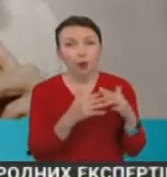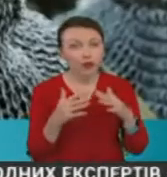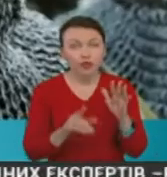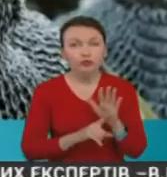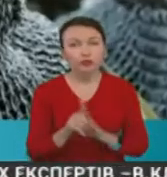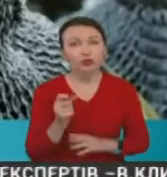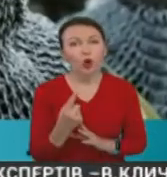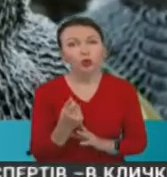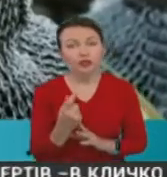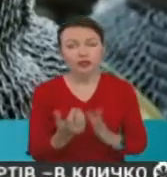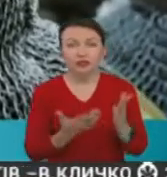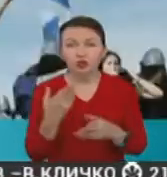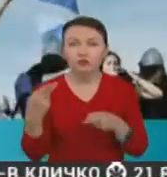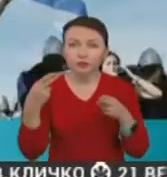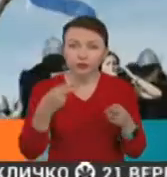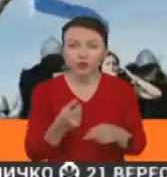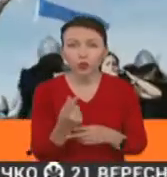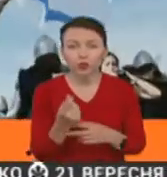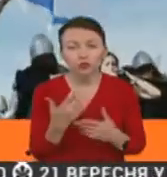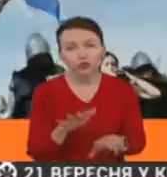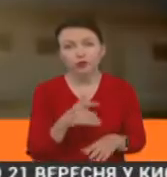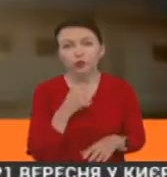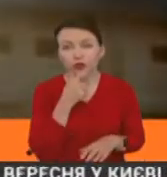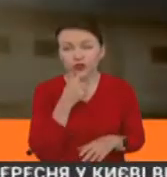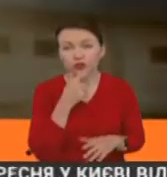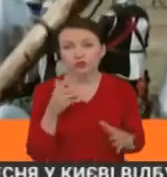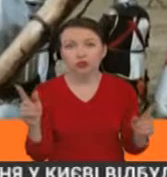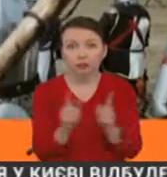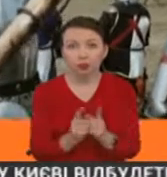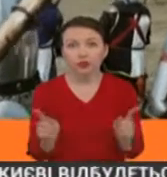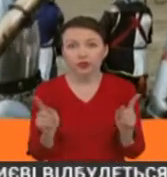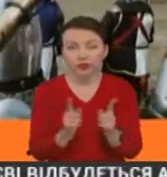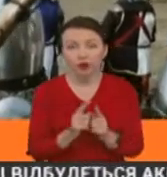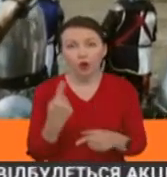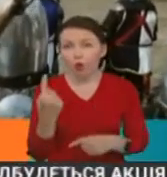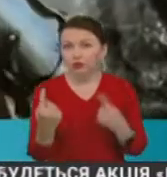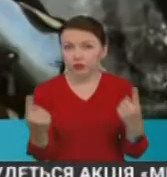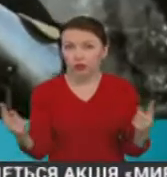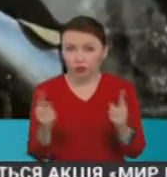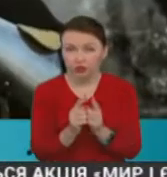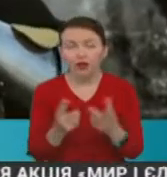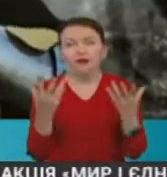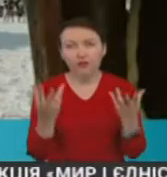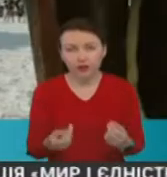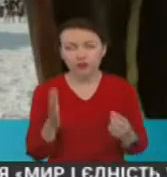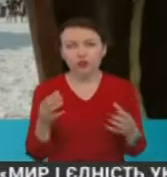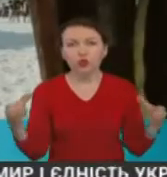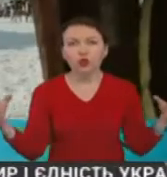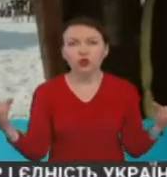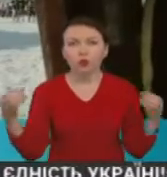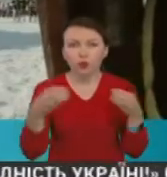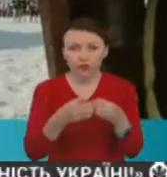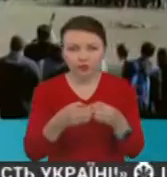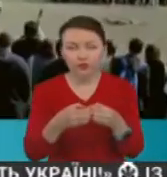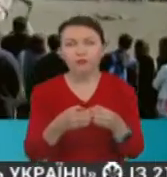11-ї години. Тобто, якщо ви приїдете на 11-ту, ви вже побачите поєдинки, будуть одиничні бої. В день будуть бої групові, у нас